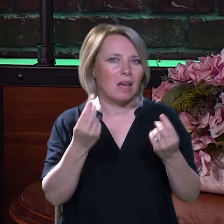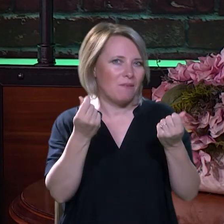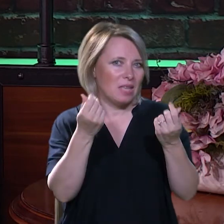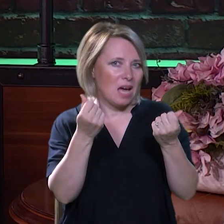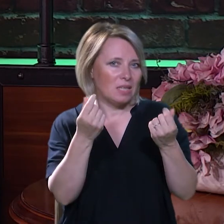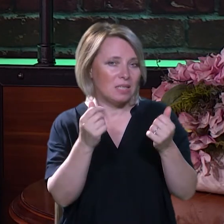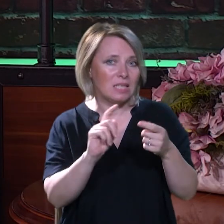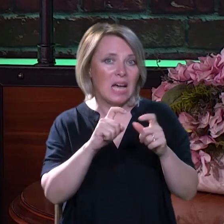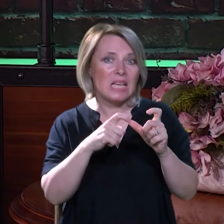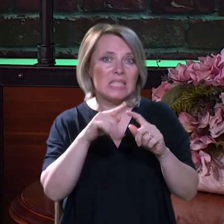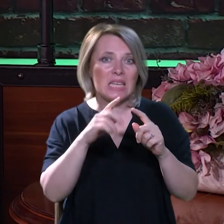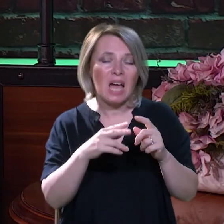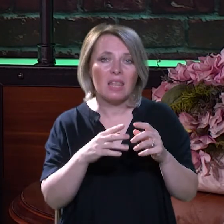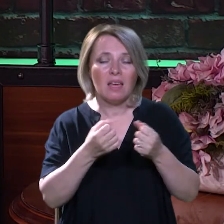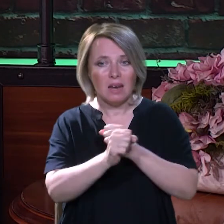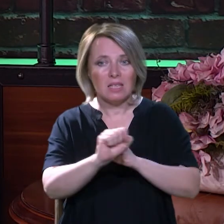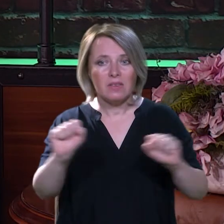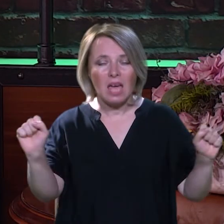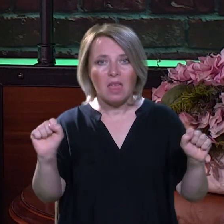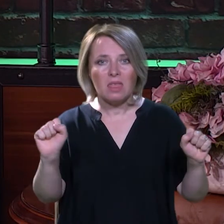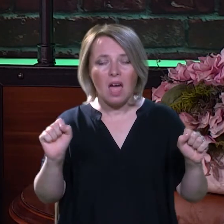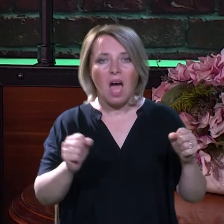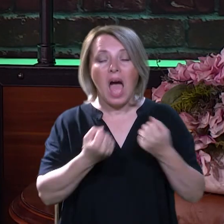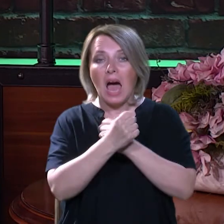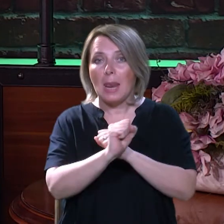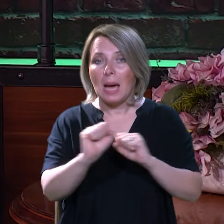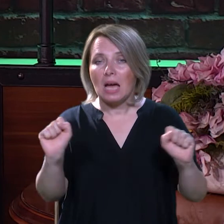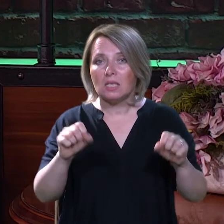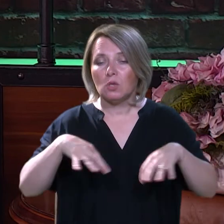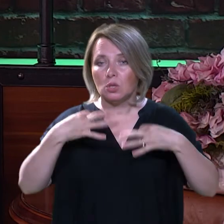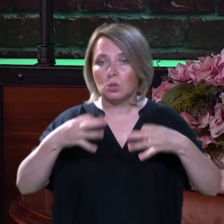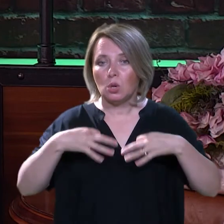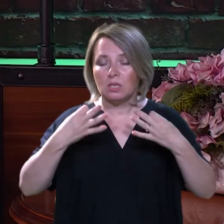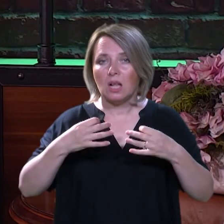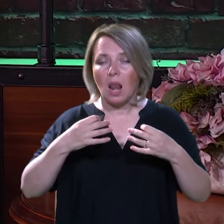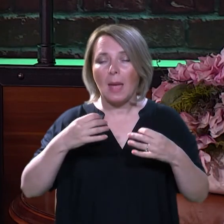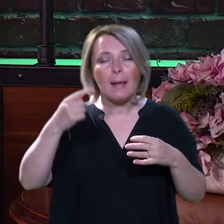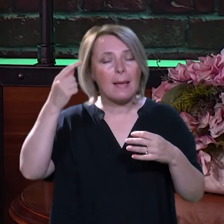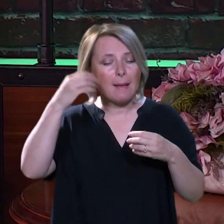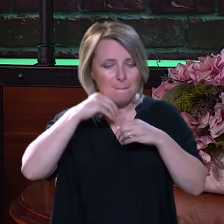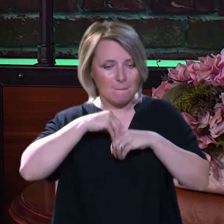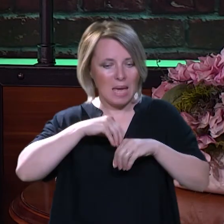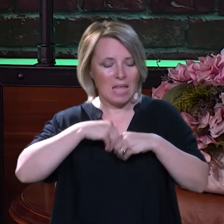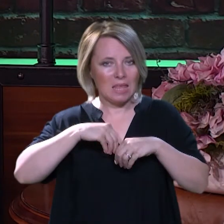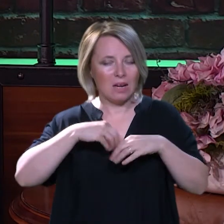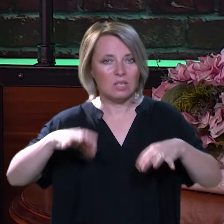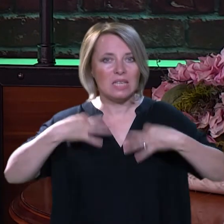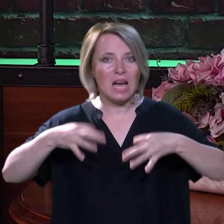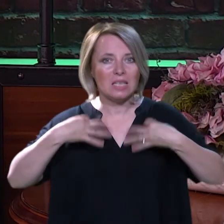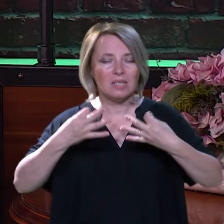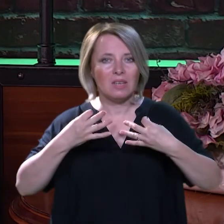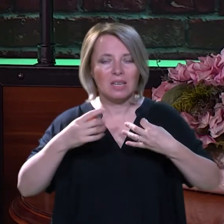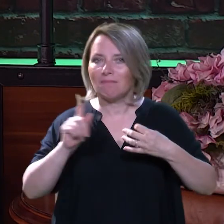je razvijenija, ali razvijen razvoj socijalni, mentalno-zdravstveni, ne vjerujem da